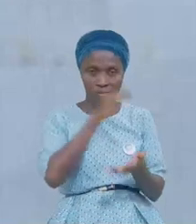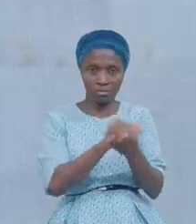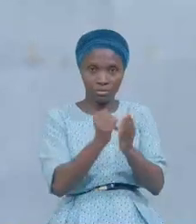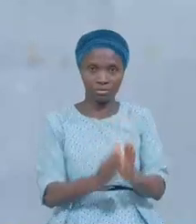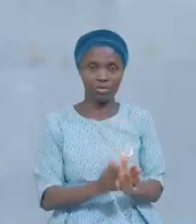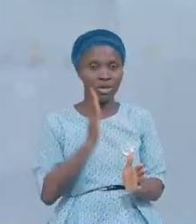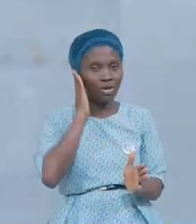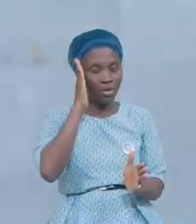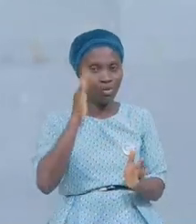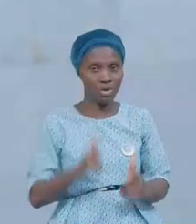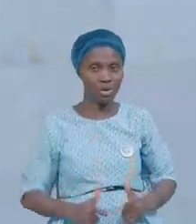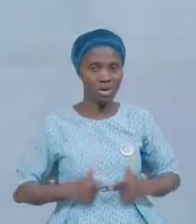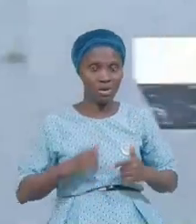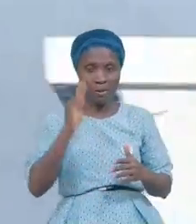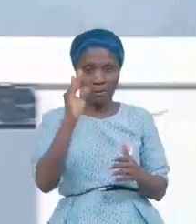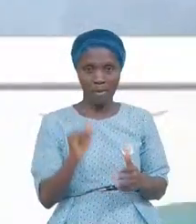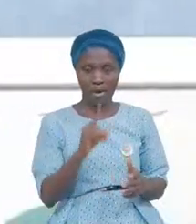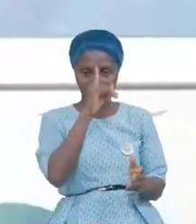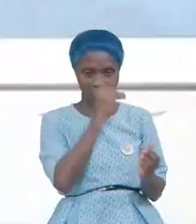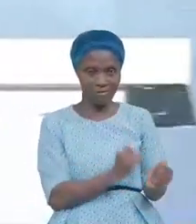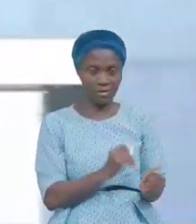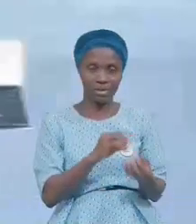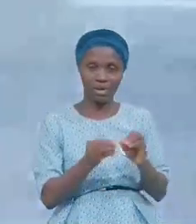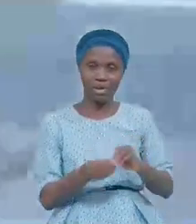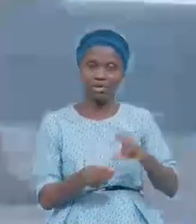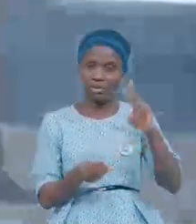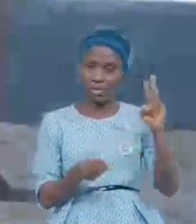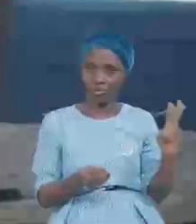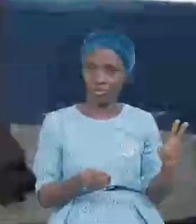foi. Deuxièmement, le juste